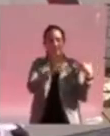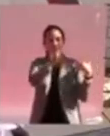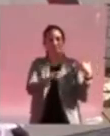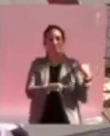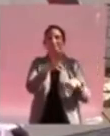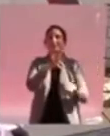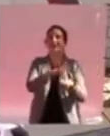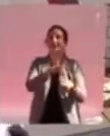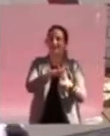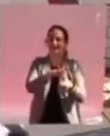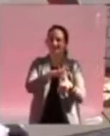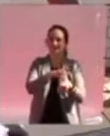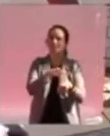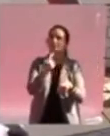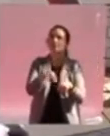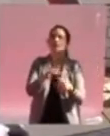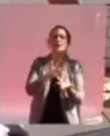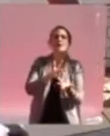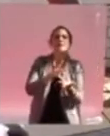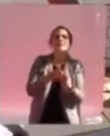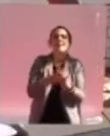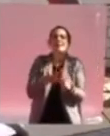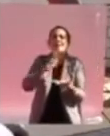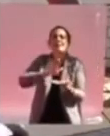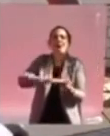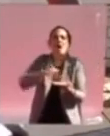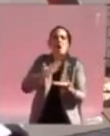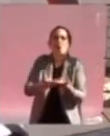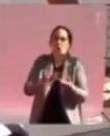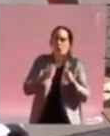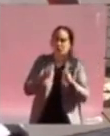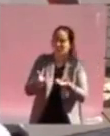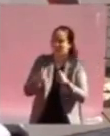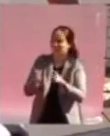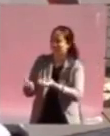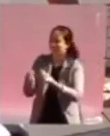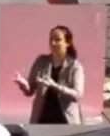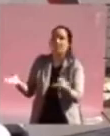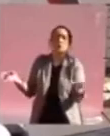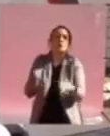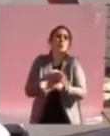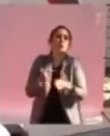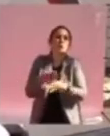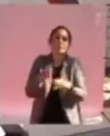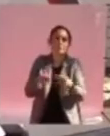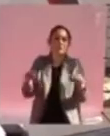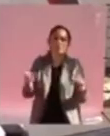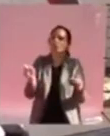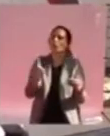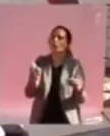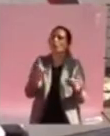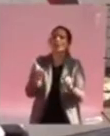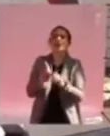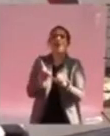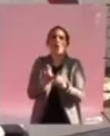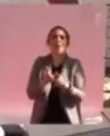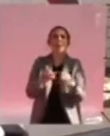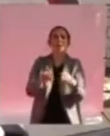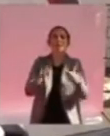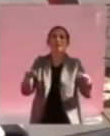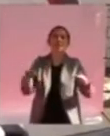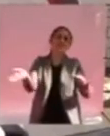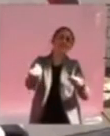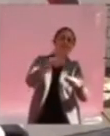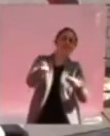di ogni singola professione e non certo della loro somma parlavo di progressioni